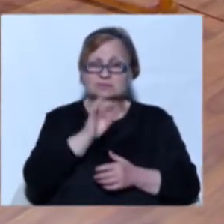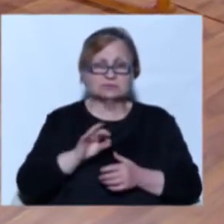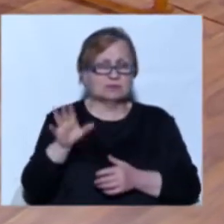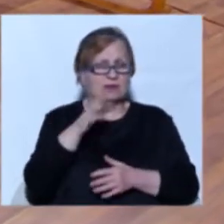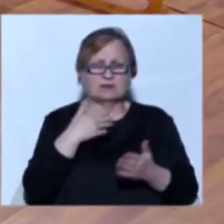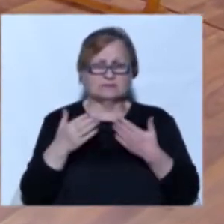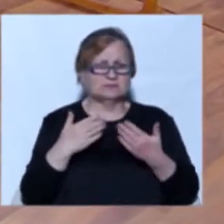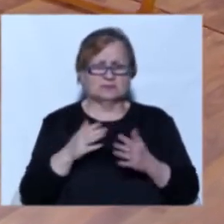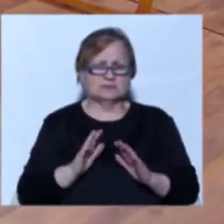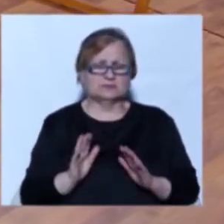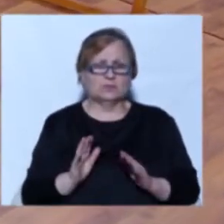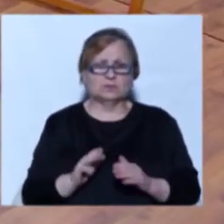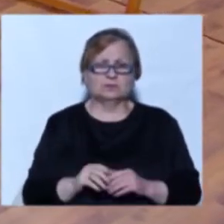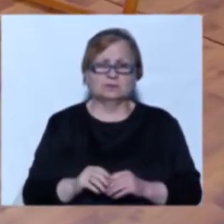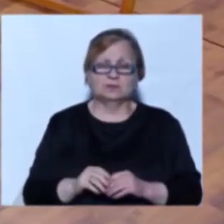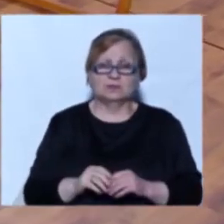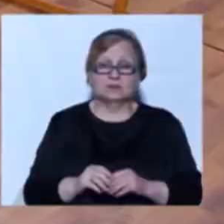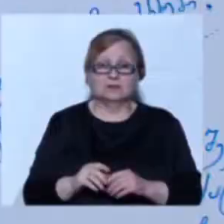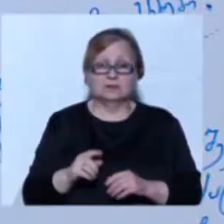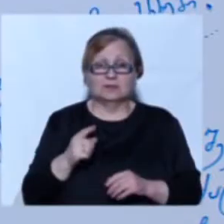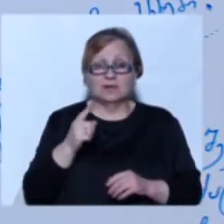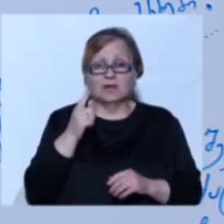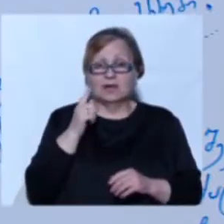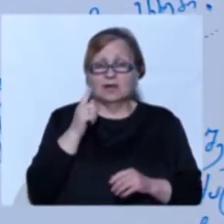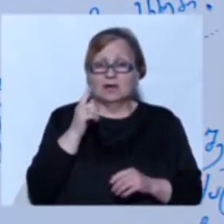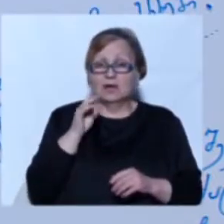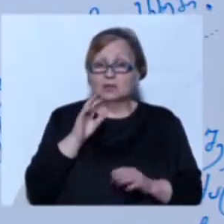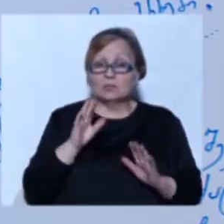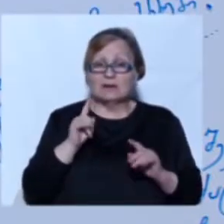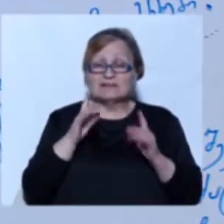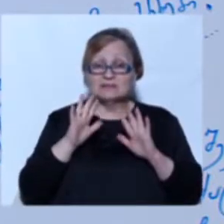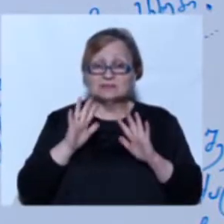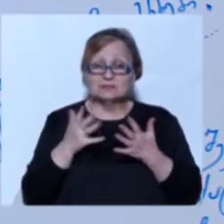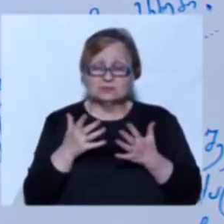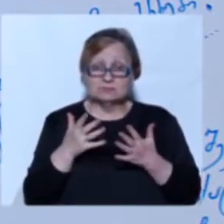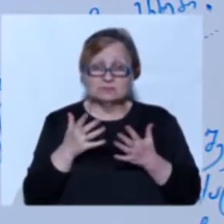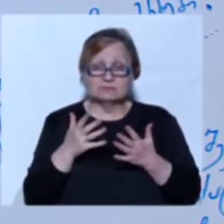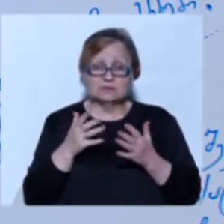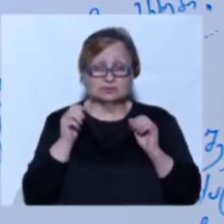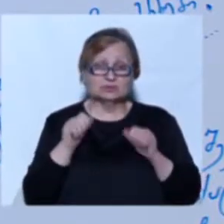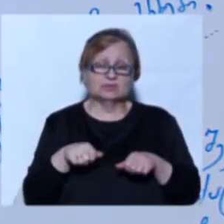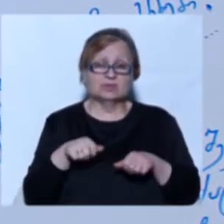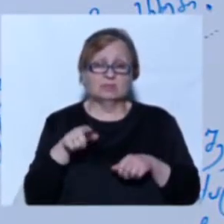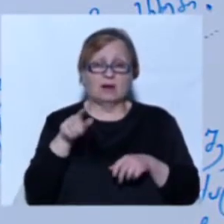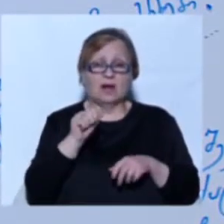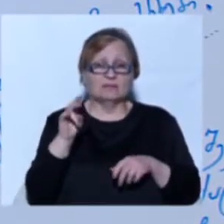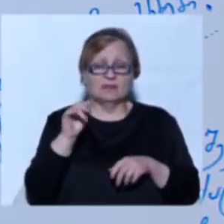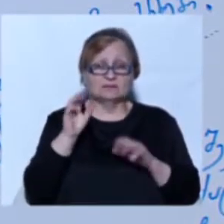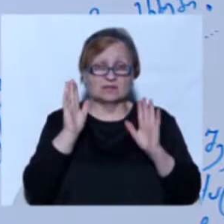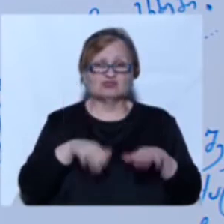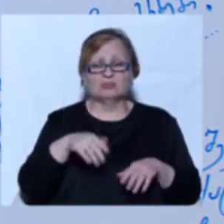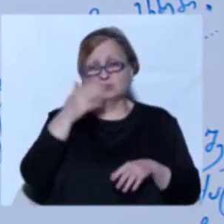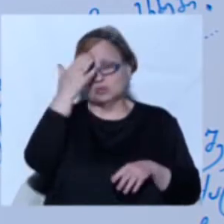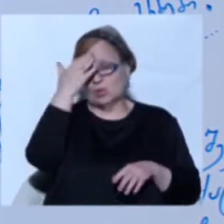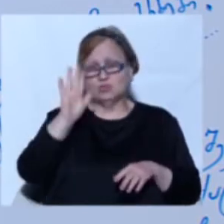და ვინ იცის, რომ არა ერთი ბედნიერი შემთხვევა. ანა კალანდაძე უცნობი